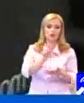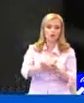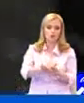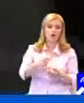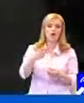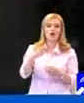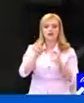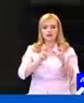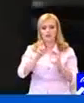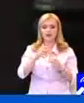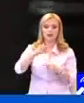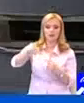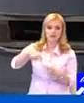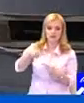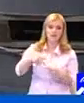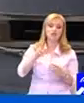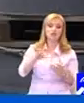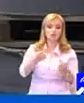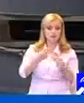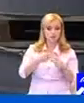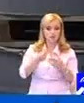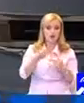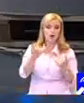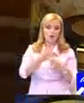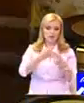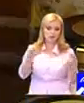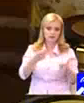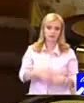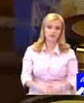poate beneficia de acești bani și în ce condiții, vă spunem în telejurnal.